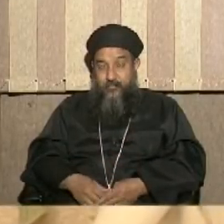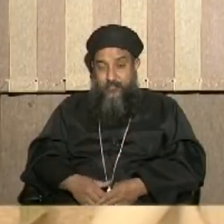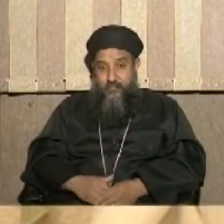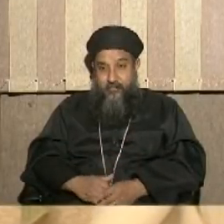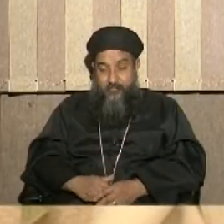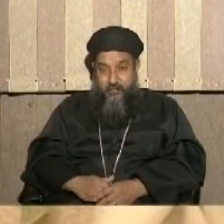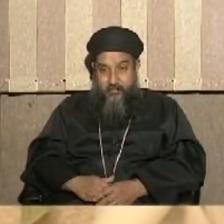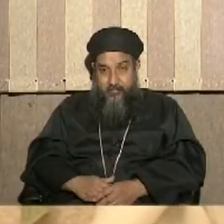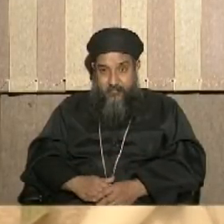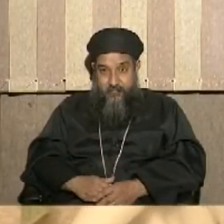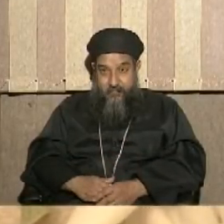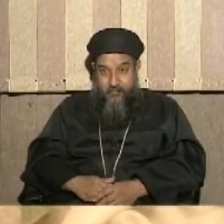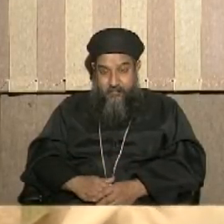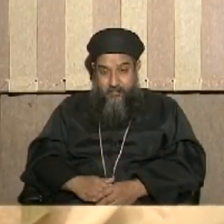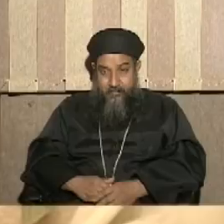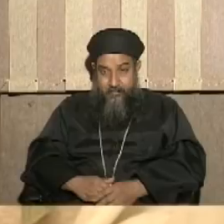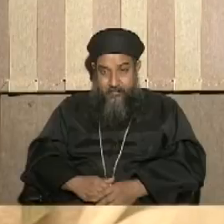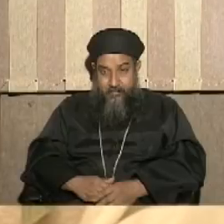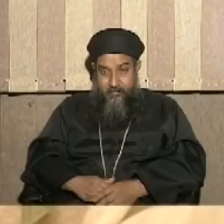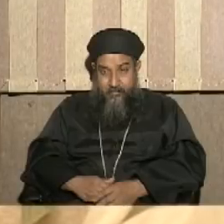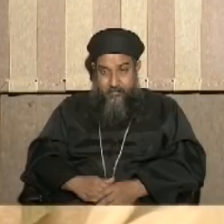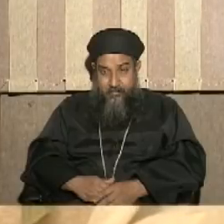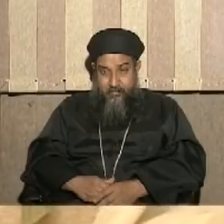ماكسيموس ودوماديوس،